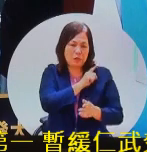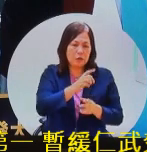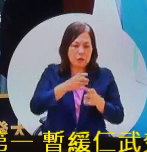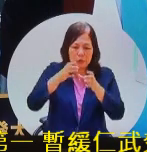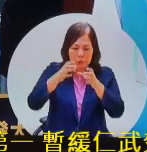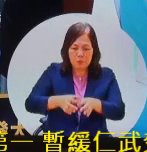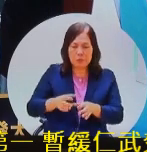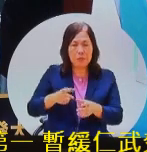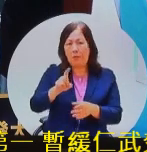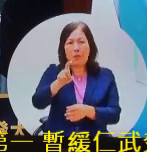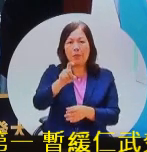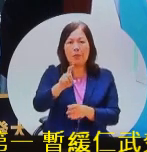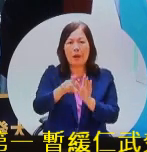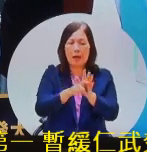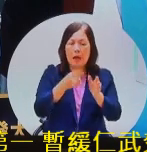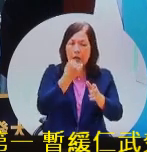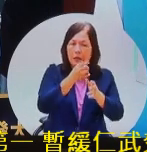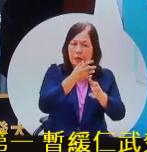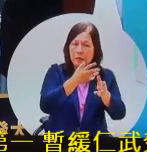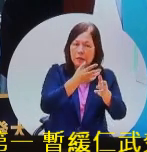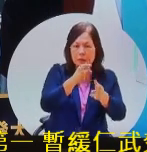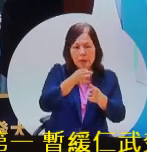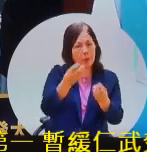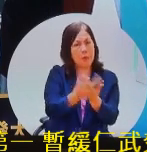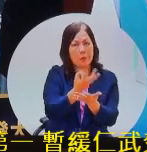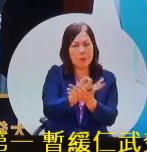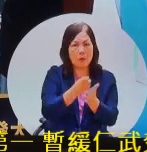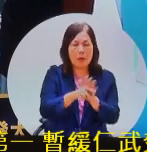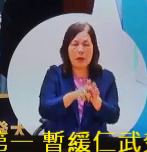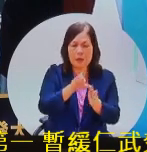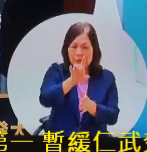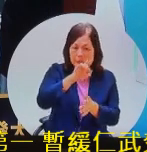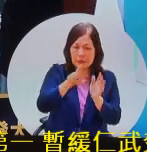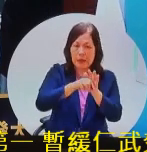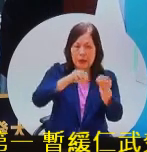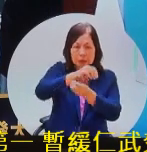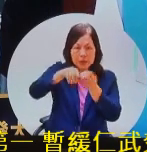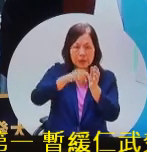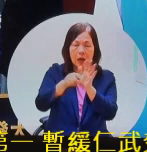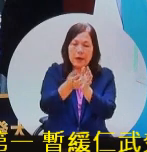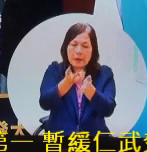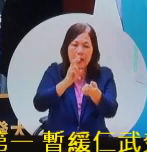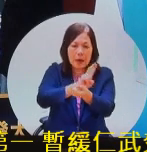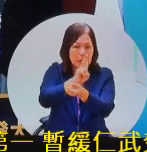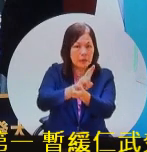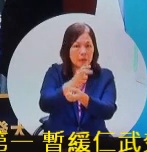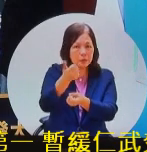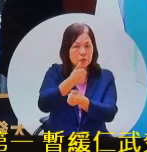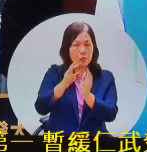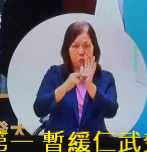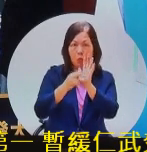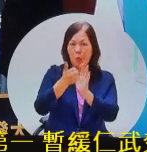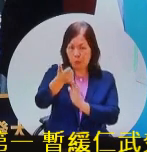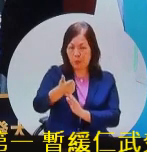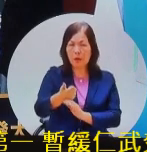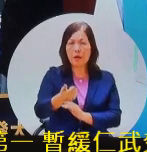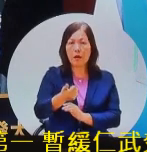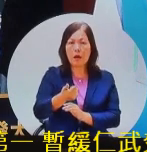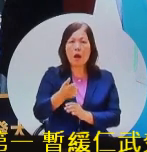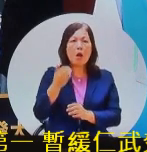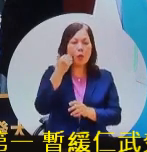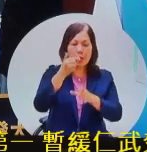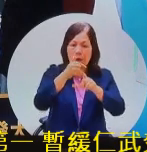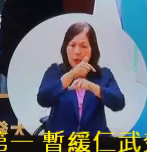用厂商资金，但是我们可以借调度的话，刚林玉台也讲得很好，如果把南区厂